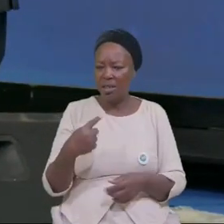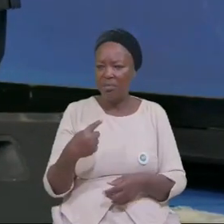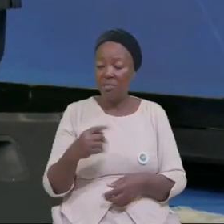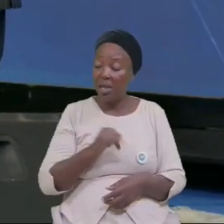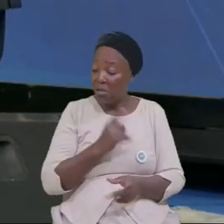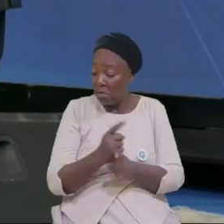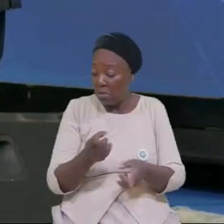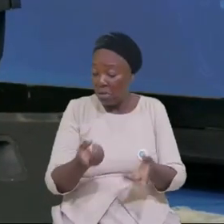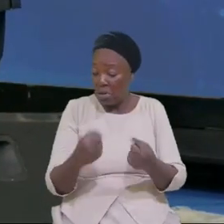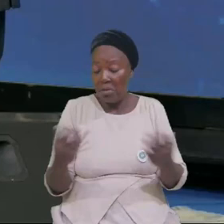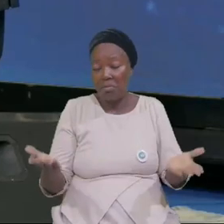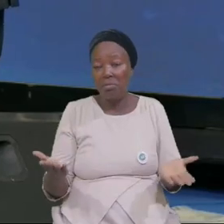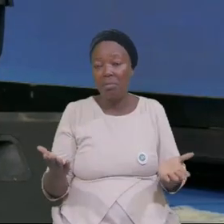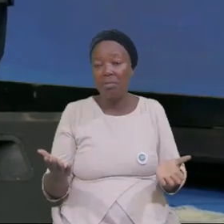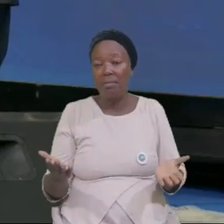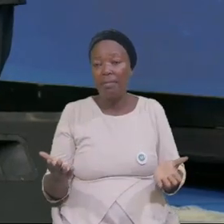simplement venu.